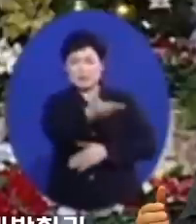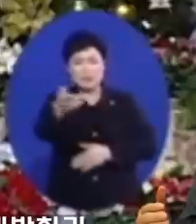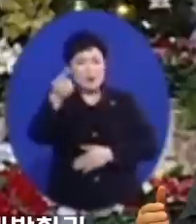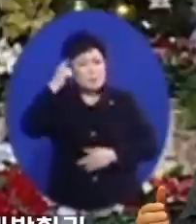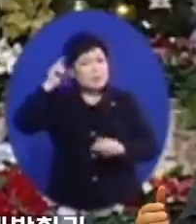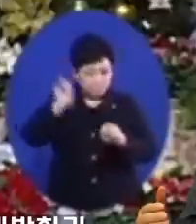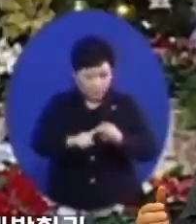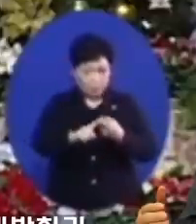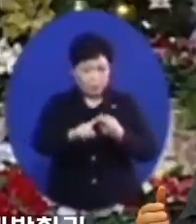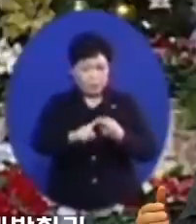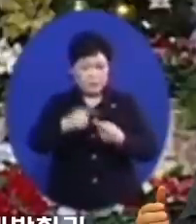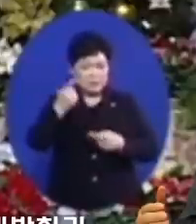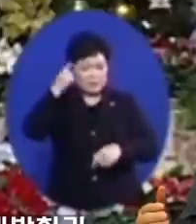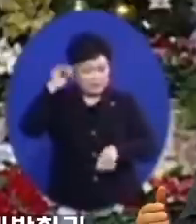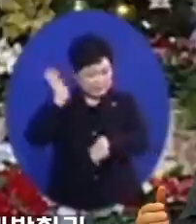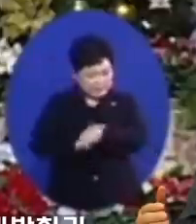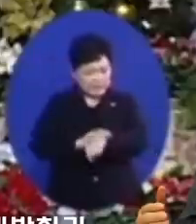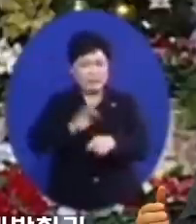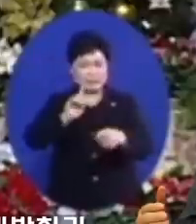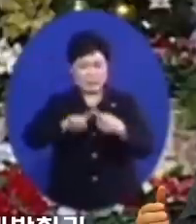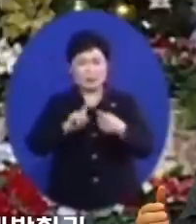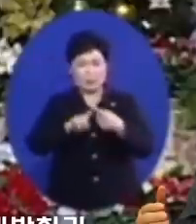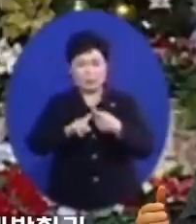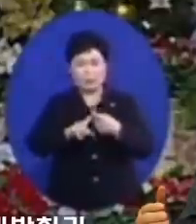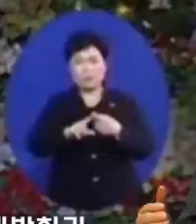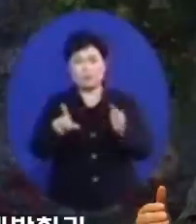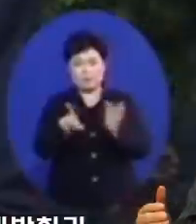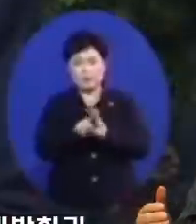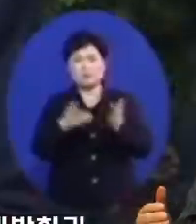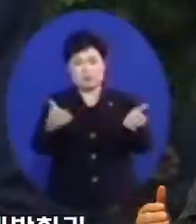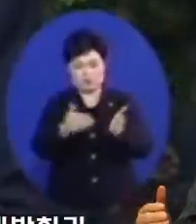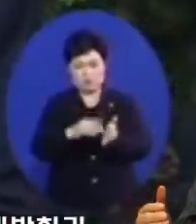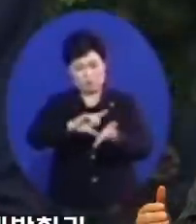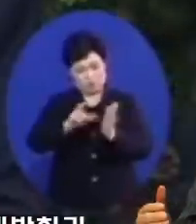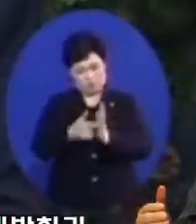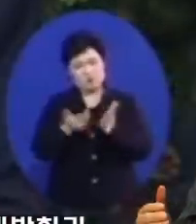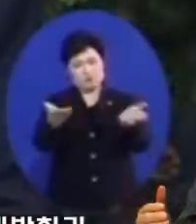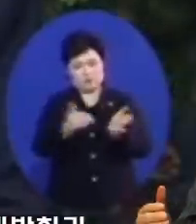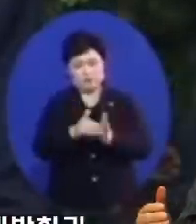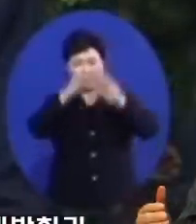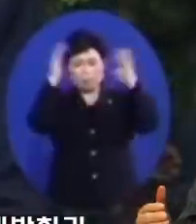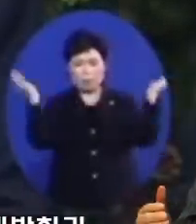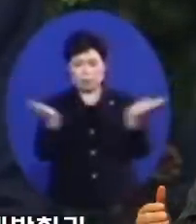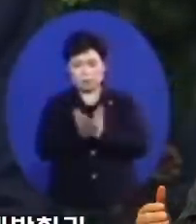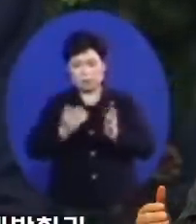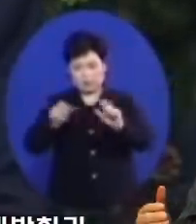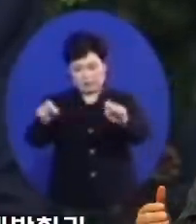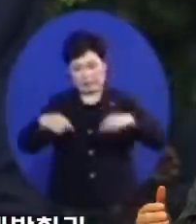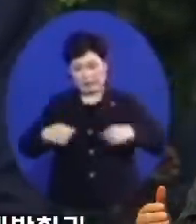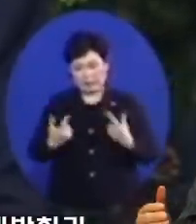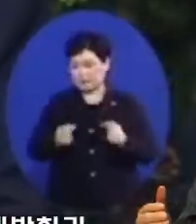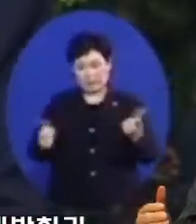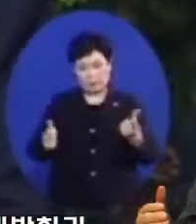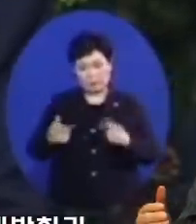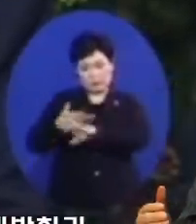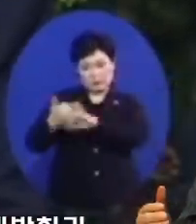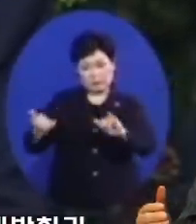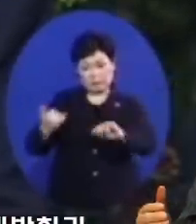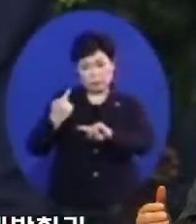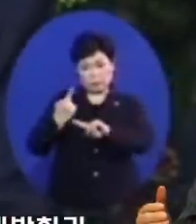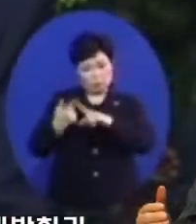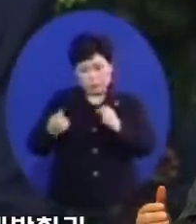분량대로 취미를 주시고 소질을 주신 것입니다. 여러분이 다 나 같지 않고 다 남 같지